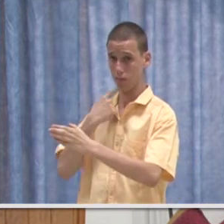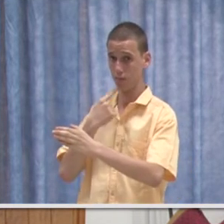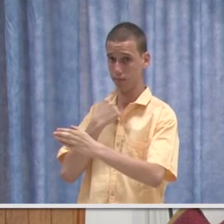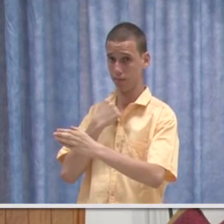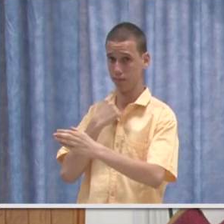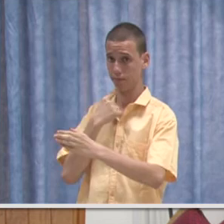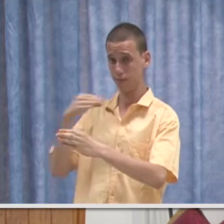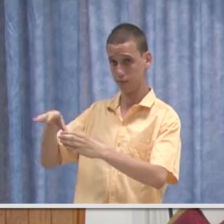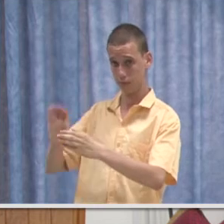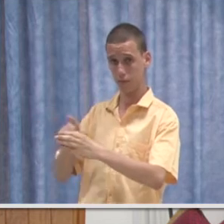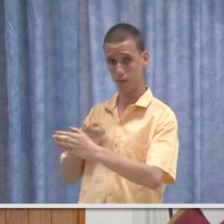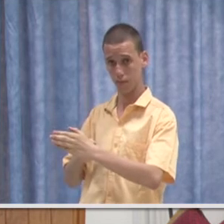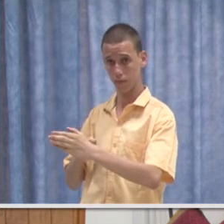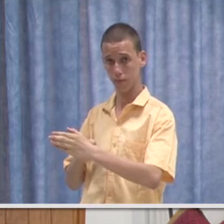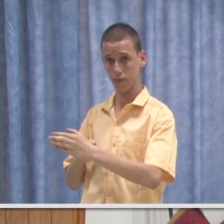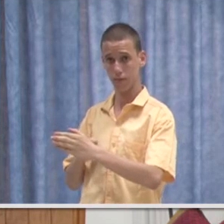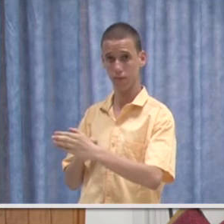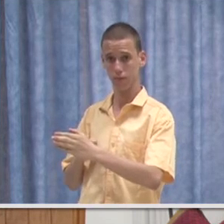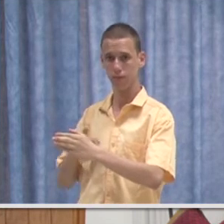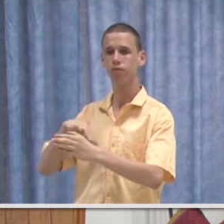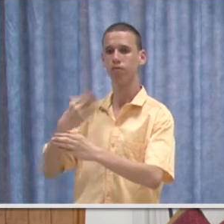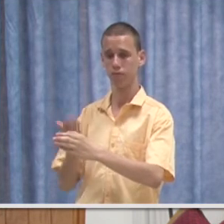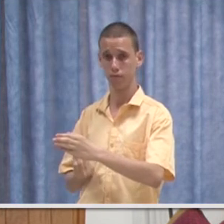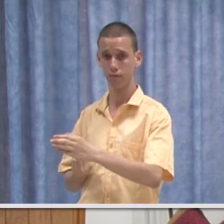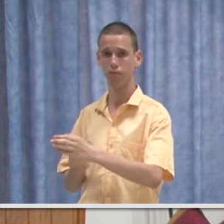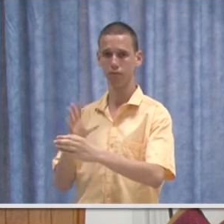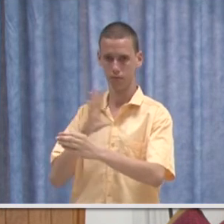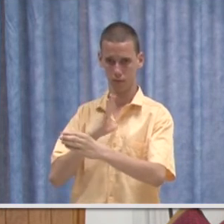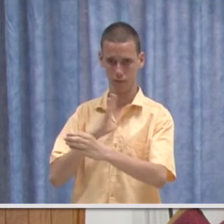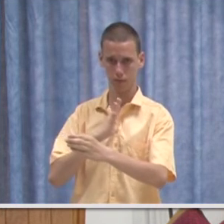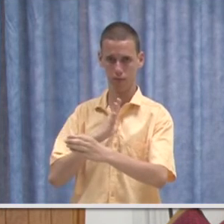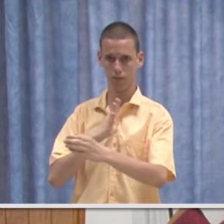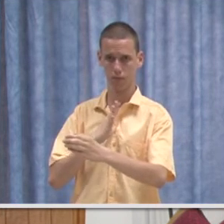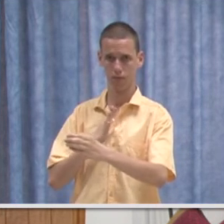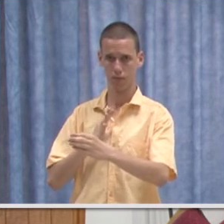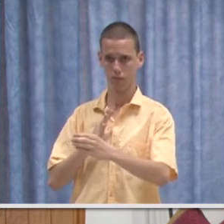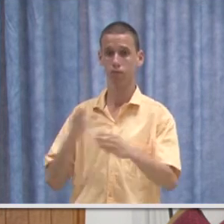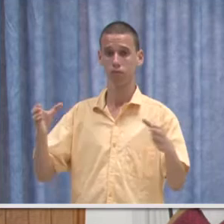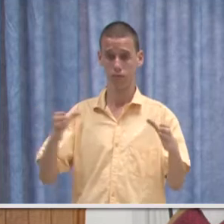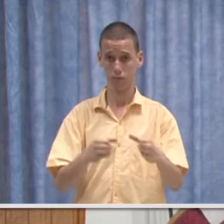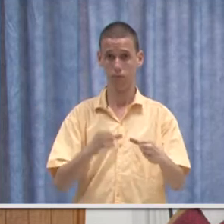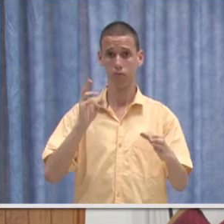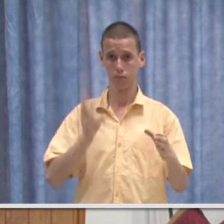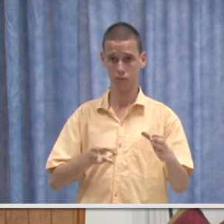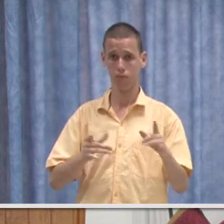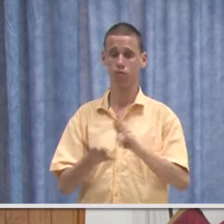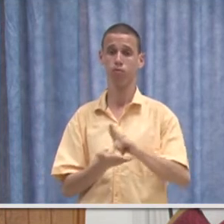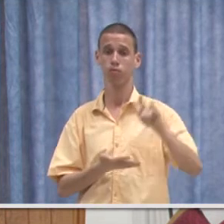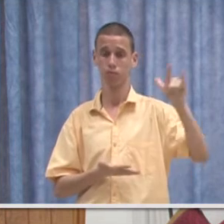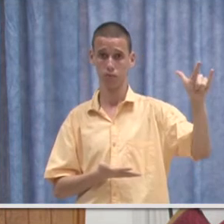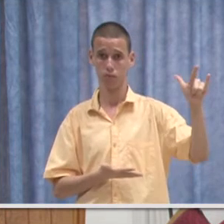les familles avec ces lois qui sont stranded, et ils sont répatriés ensemble, comme une famille.